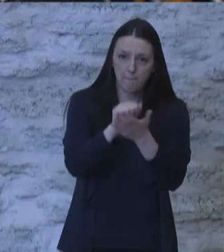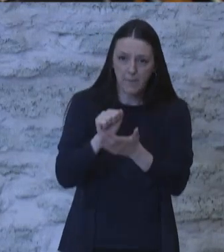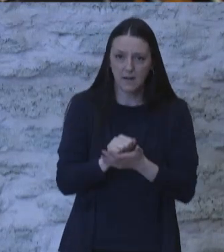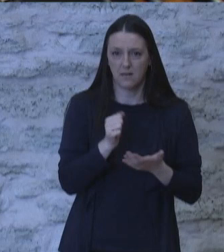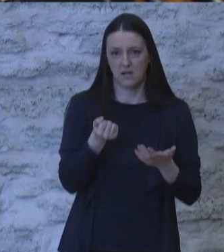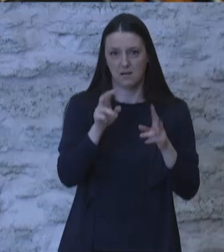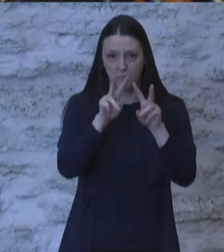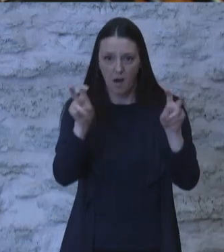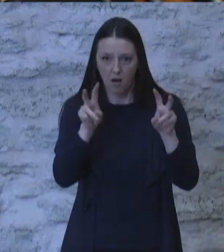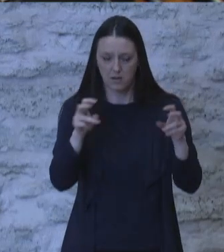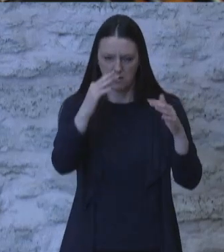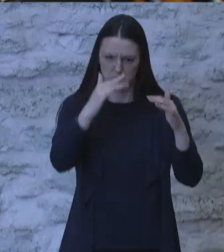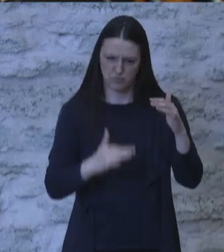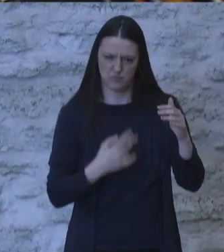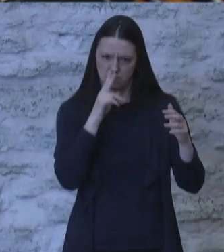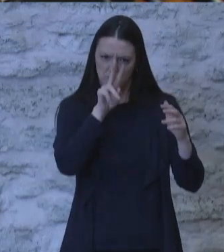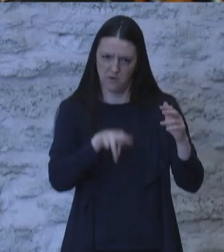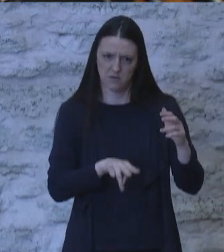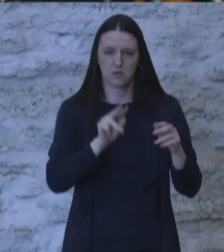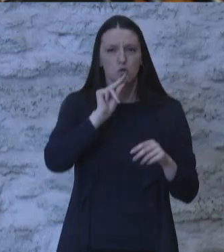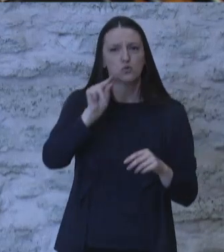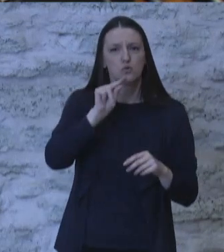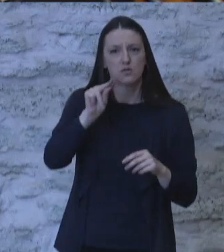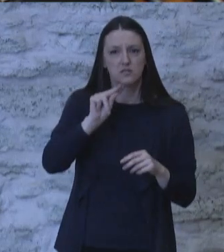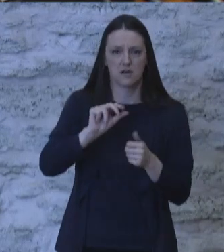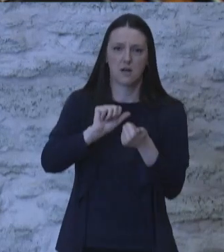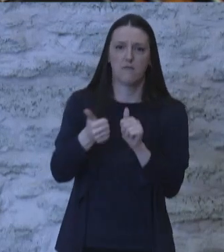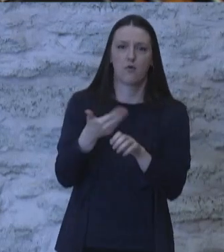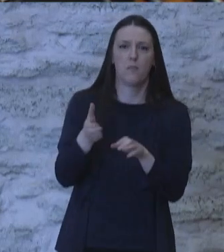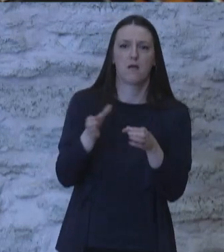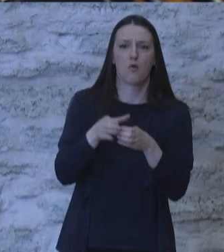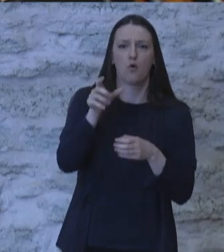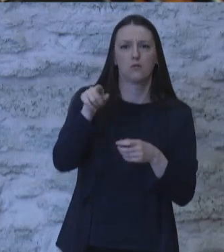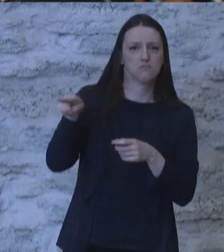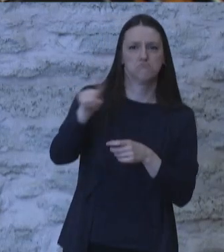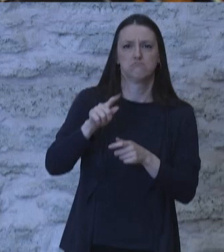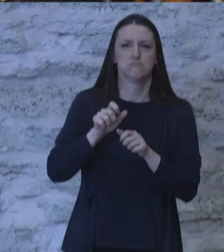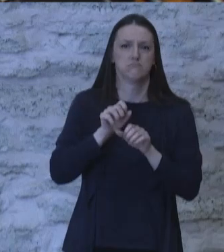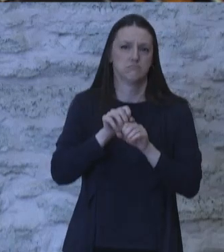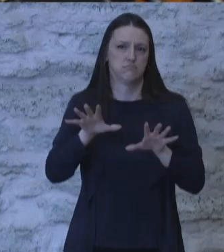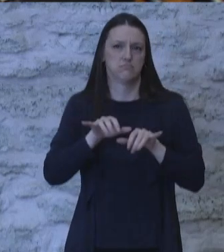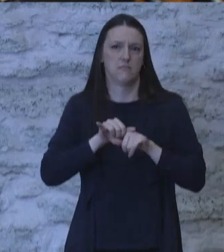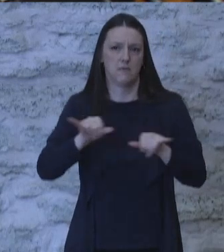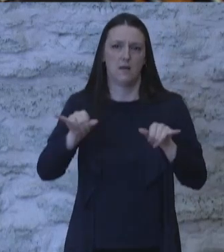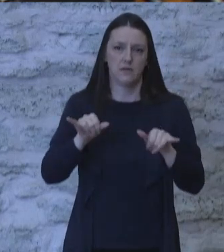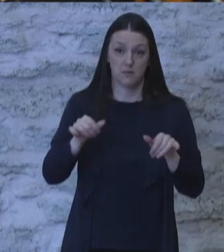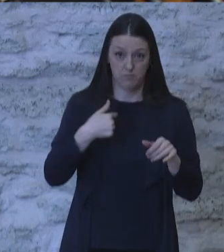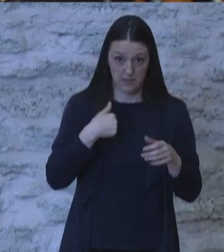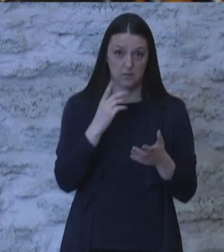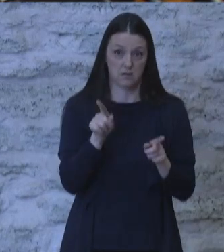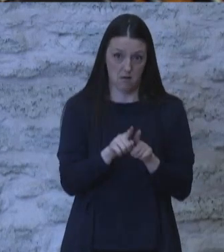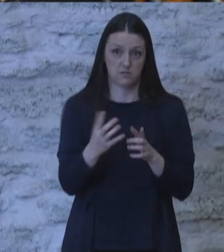süüdistanud reformierakondlasi viiruse levitamises. Ja mina olen saanud isiklikult neid ävardusi.